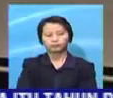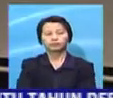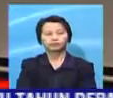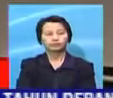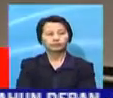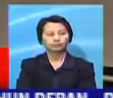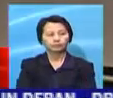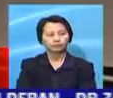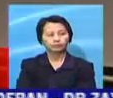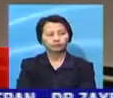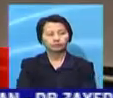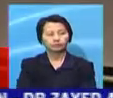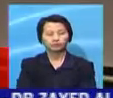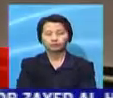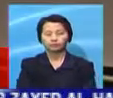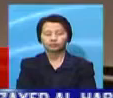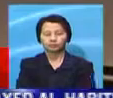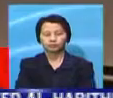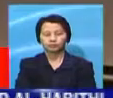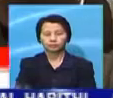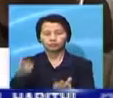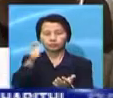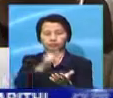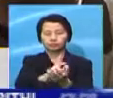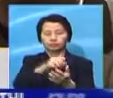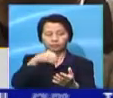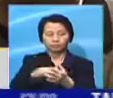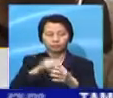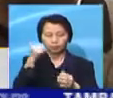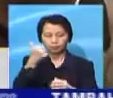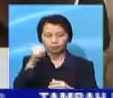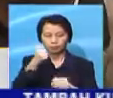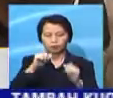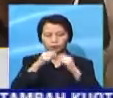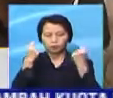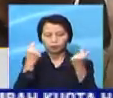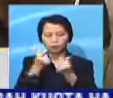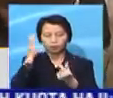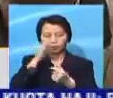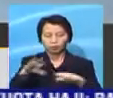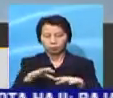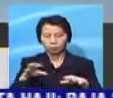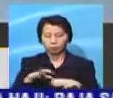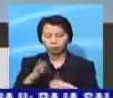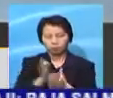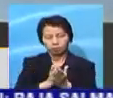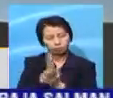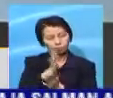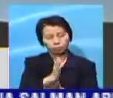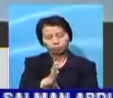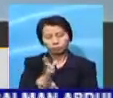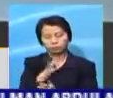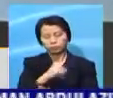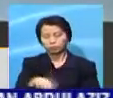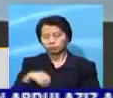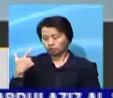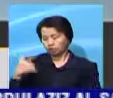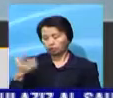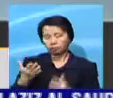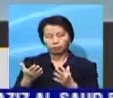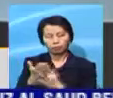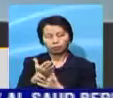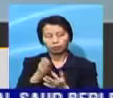pelaburan Azman H berkata pelaburan dalam 10 Syarikat akan dilaksana melalui ektis manaka selebihnya